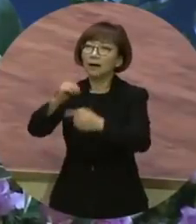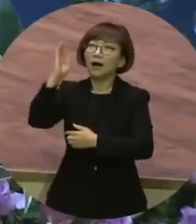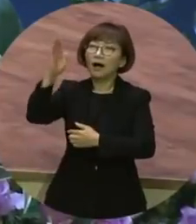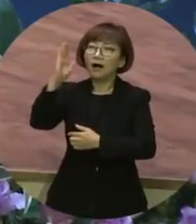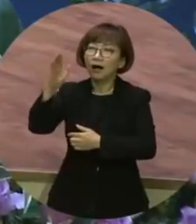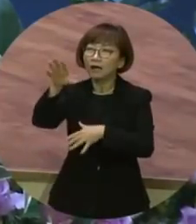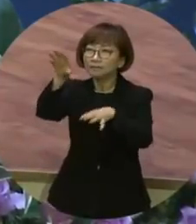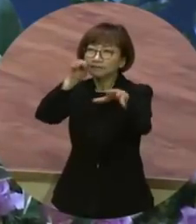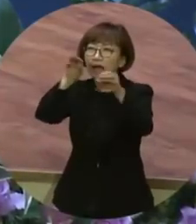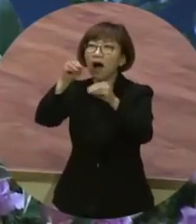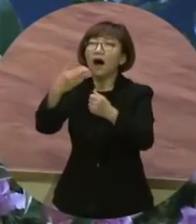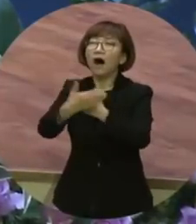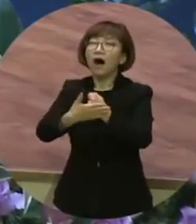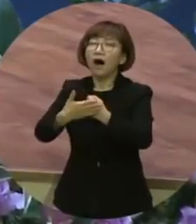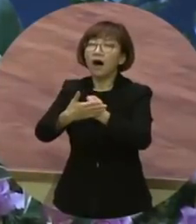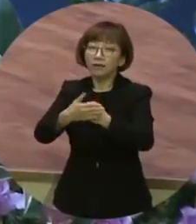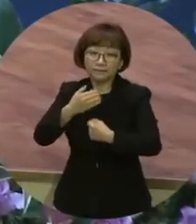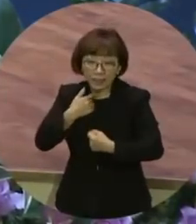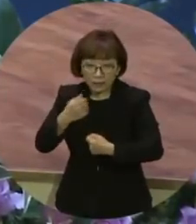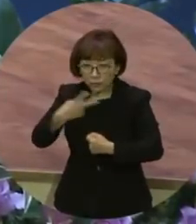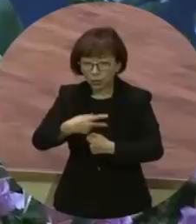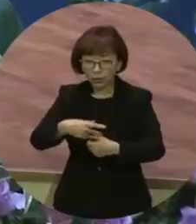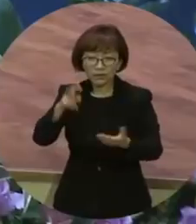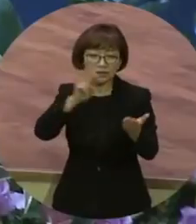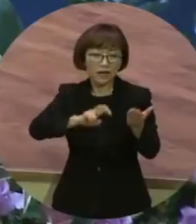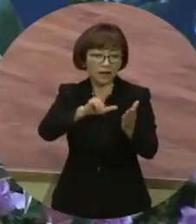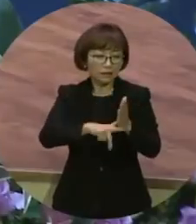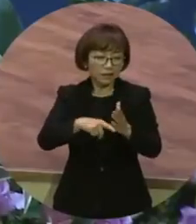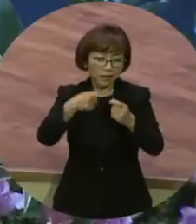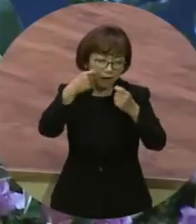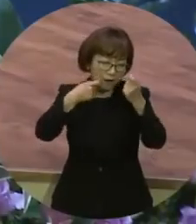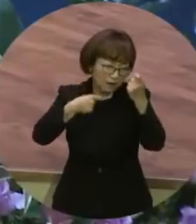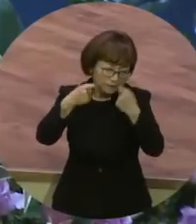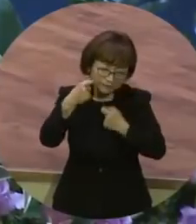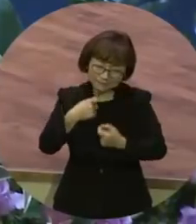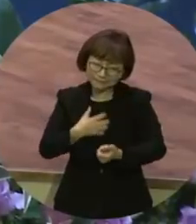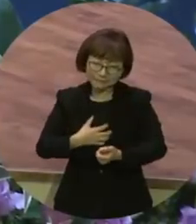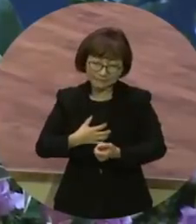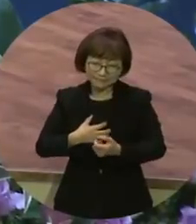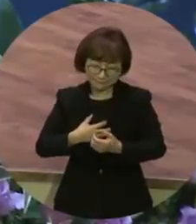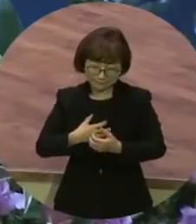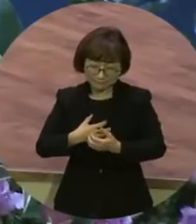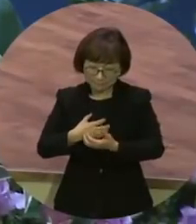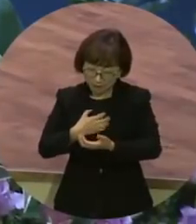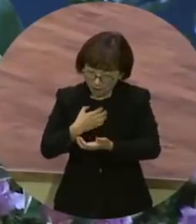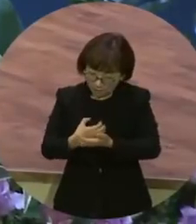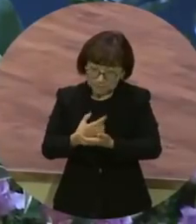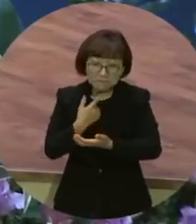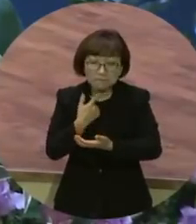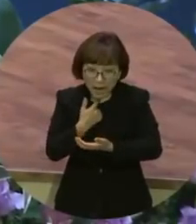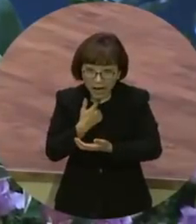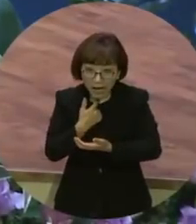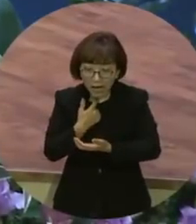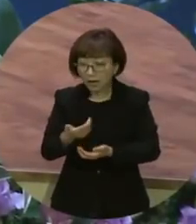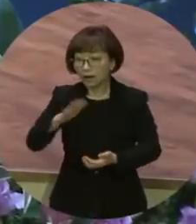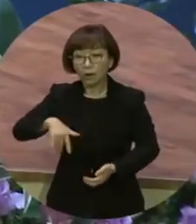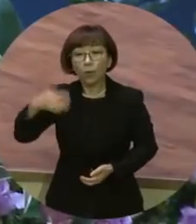느껴봤고 찬양 부르면서 뜨거운 눈물도 흘러봤고 근데 왜 예틀이 그대로냐 하는 것입니다.